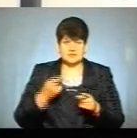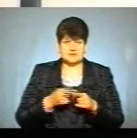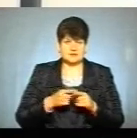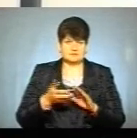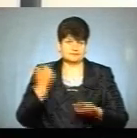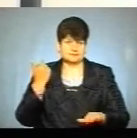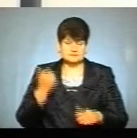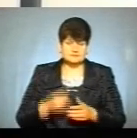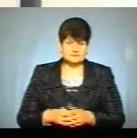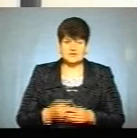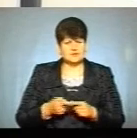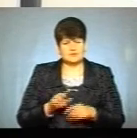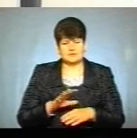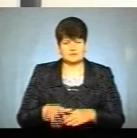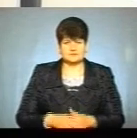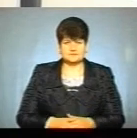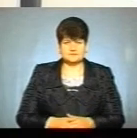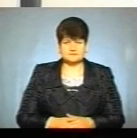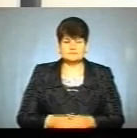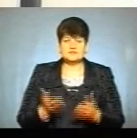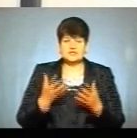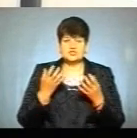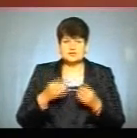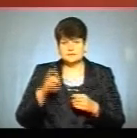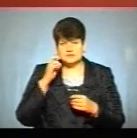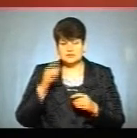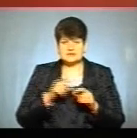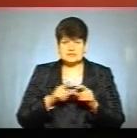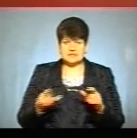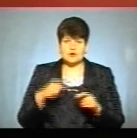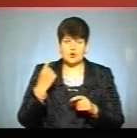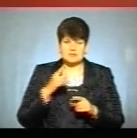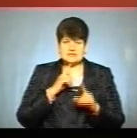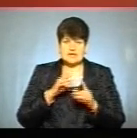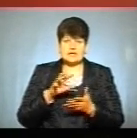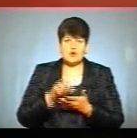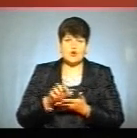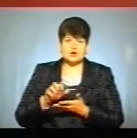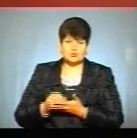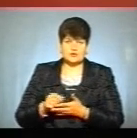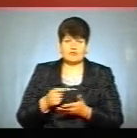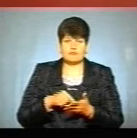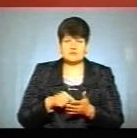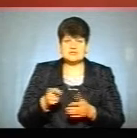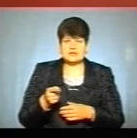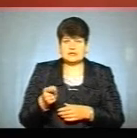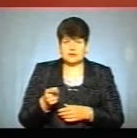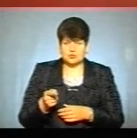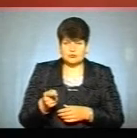пропустили. Звичайно, цього не буде. Які ще комунальні заклади обласна рада орендує у місті Тернополя